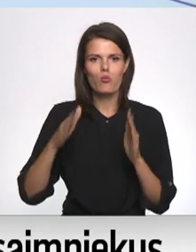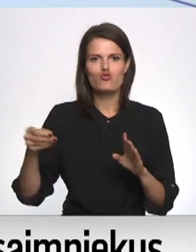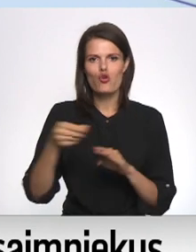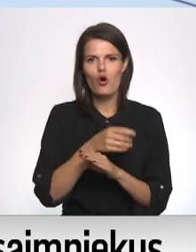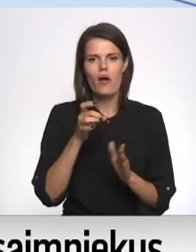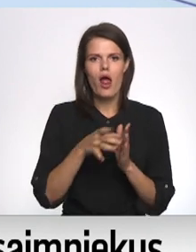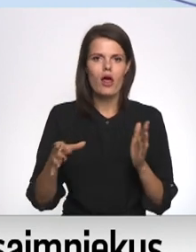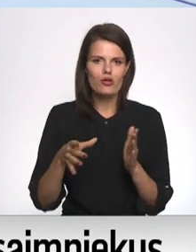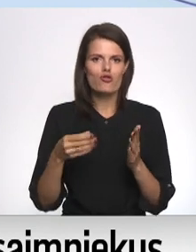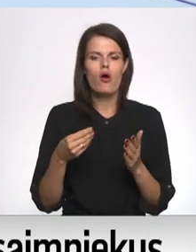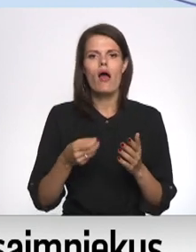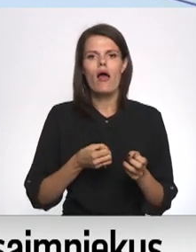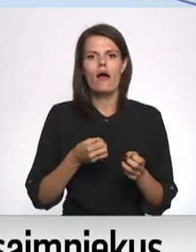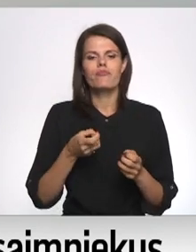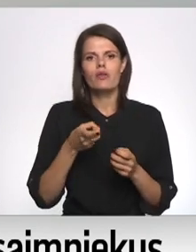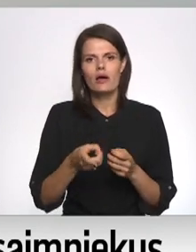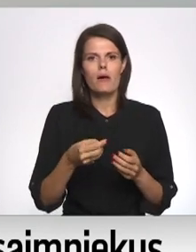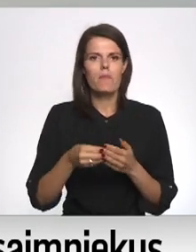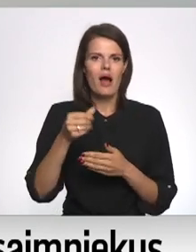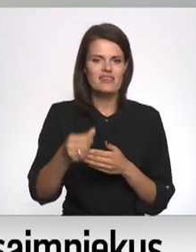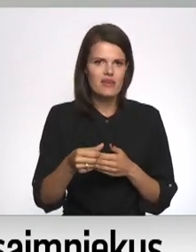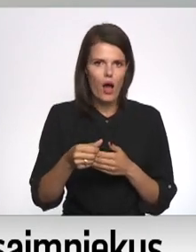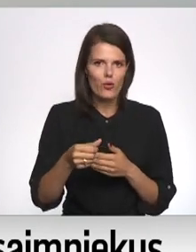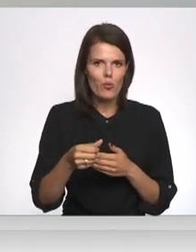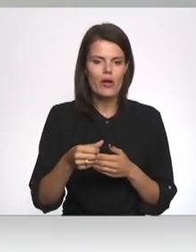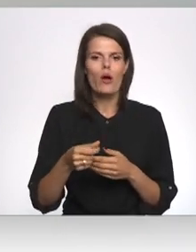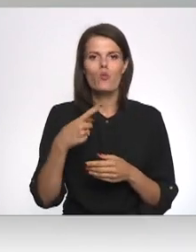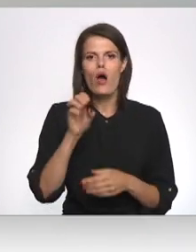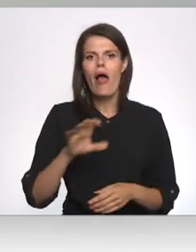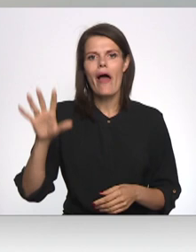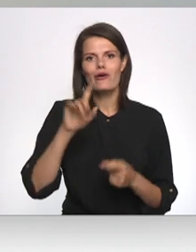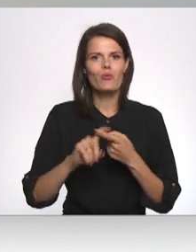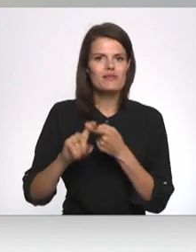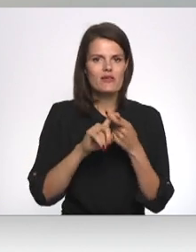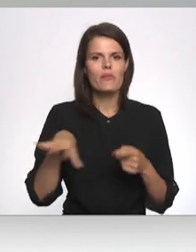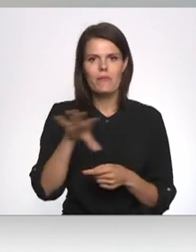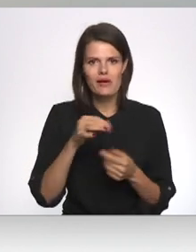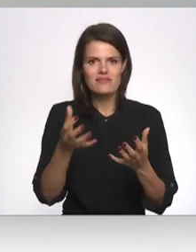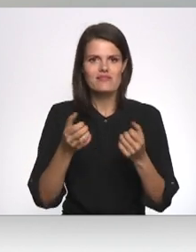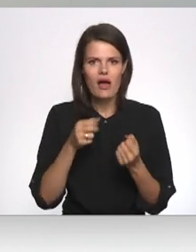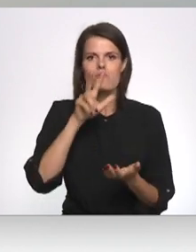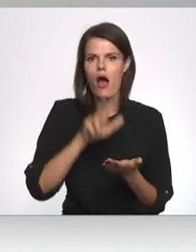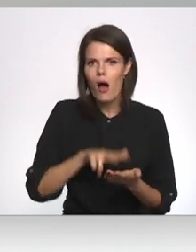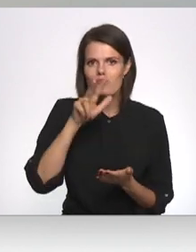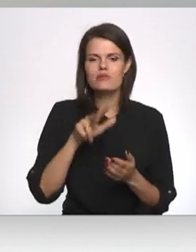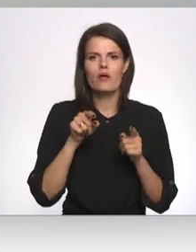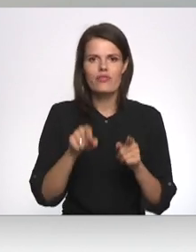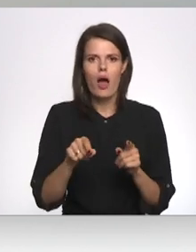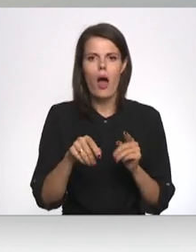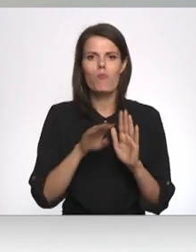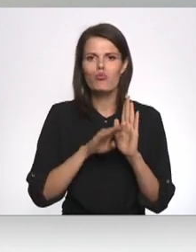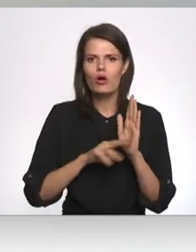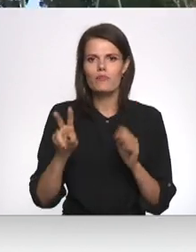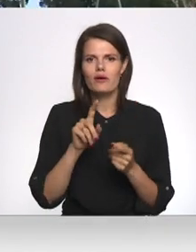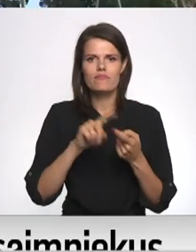elektroenerģijas sadales un pārvades maksājumi. Šobrīd arī no Eiropas Savienības esam saņēmuši apstiprinājumu tai programmai, kas attiecās